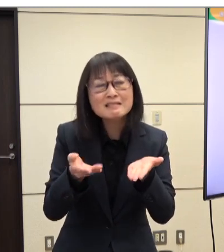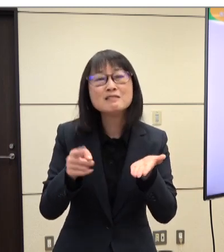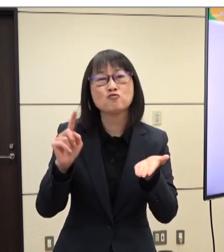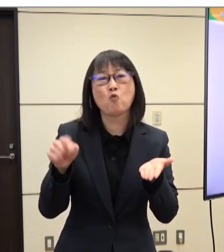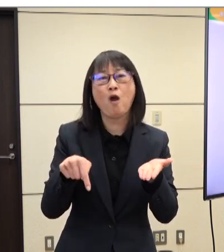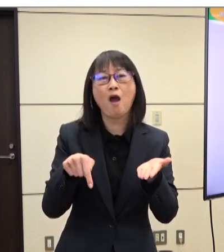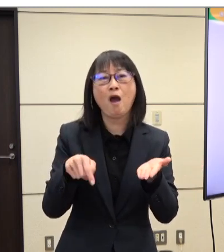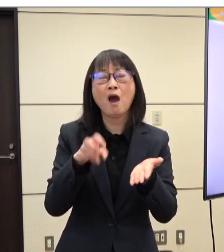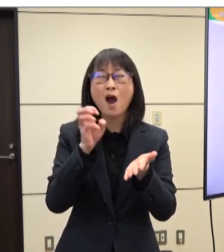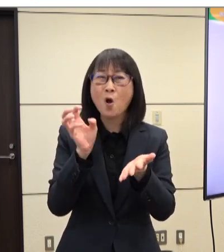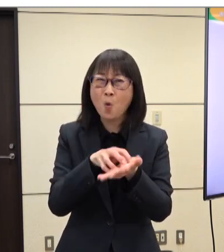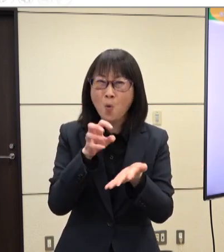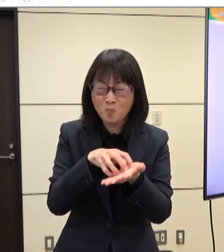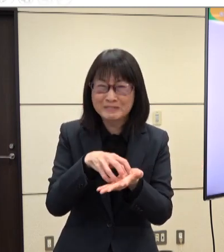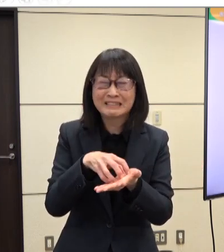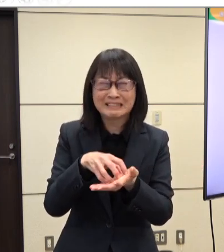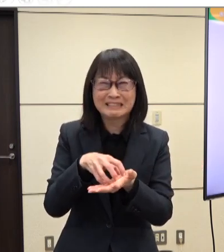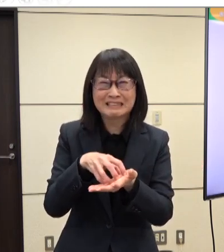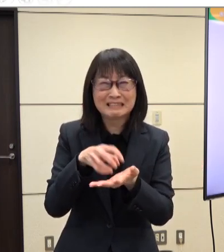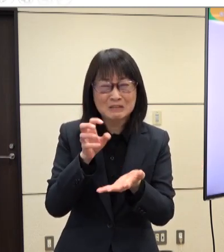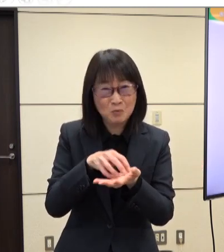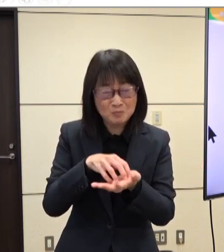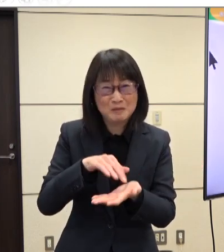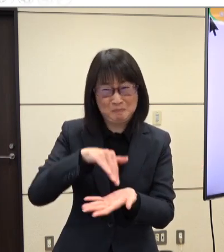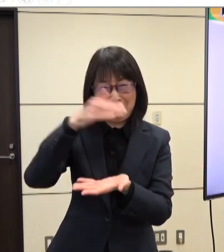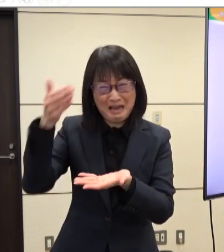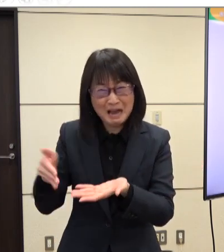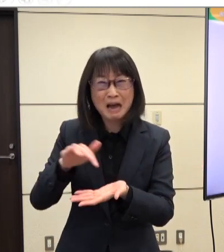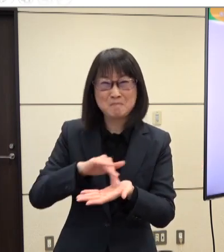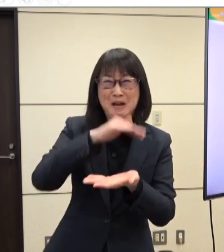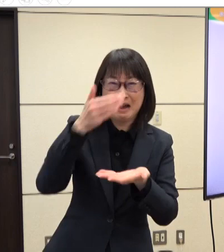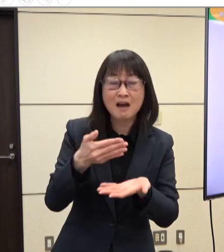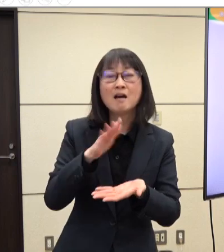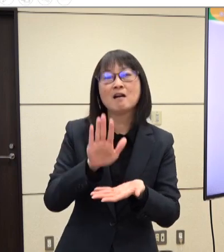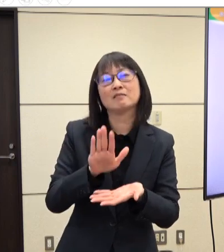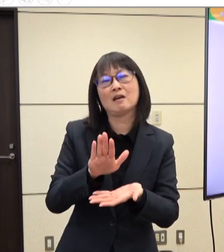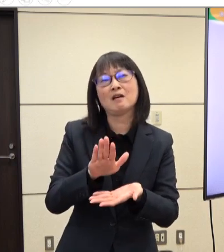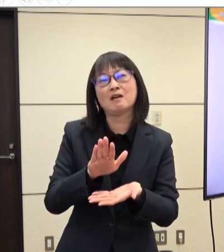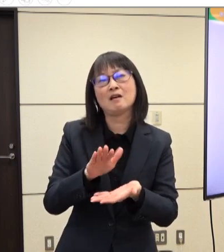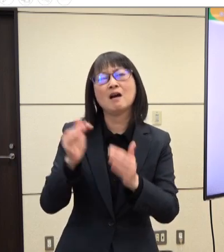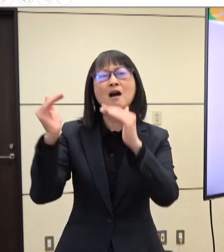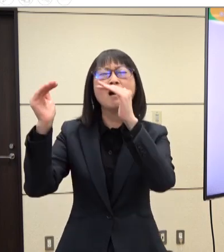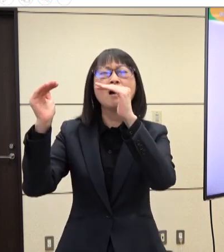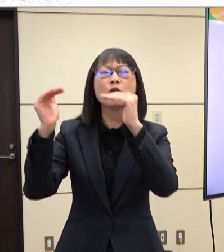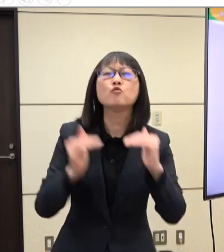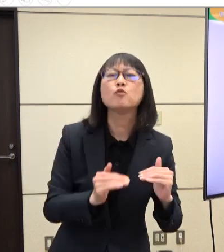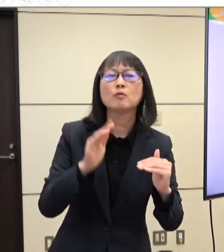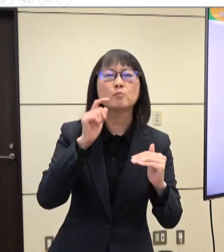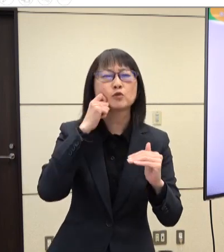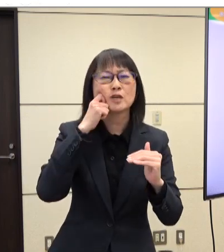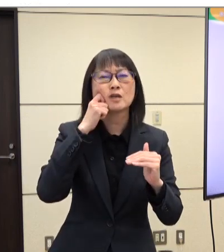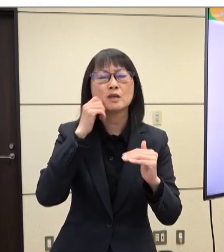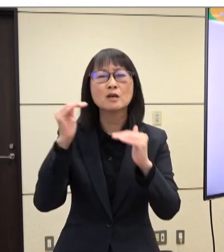で、その点ではゴミの減り方が少ないという部分はあるかと思います。で、ただそれを